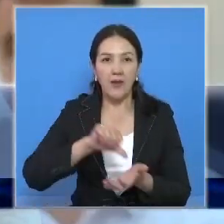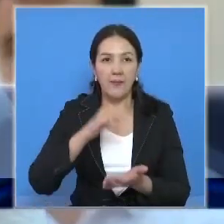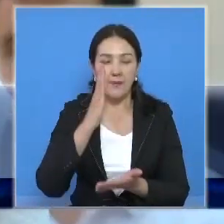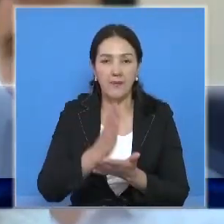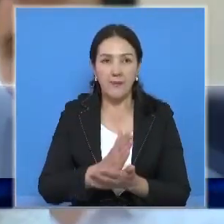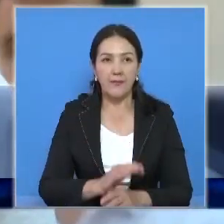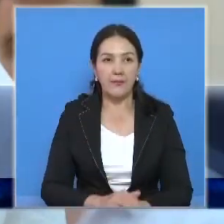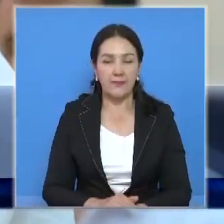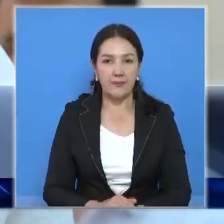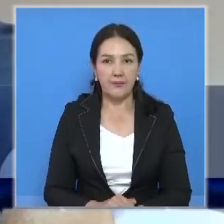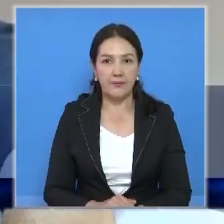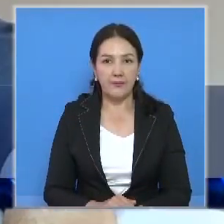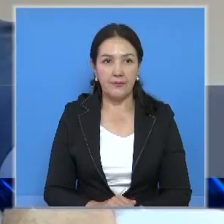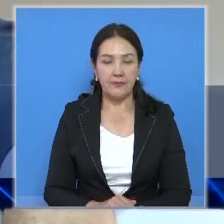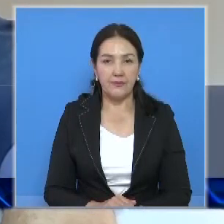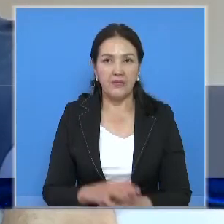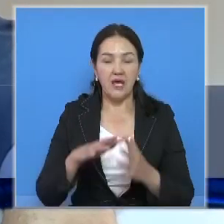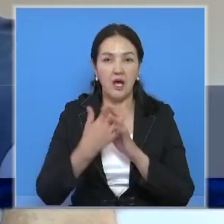үлкен.